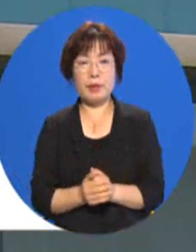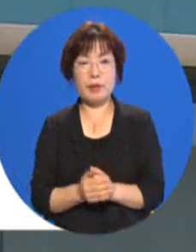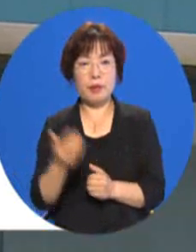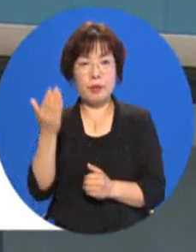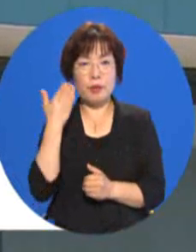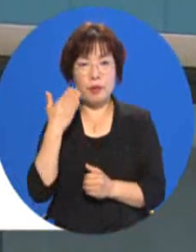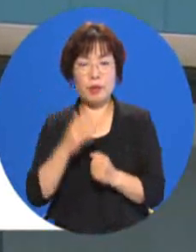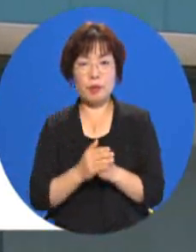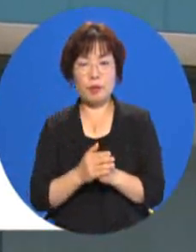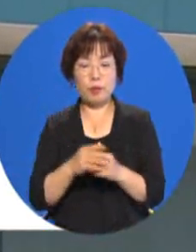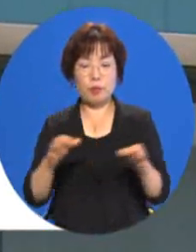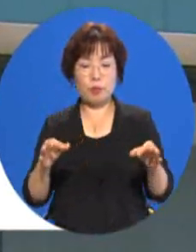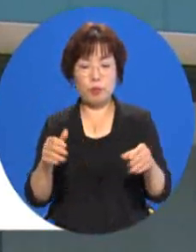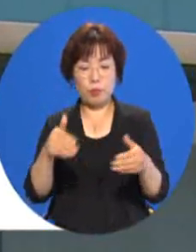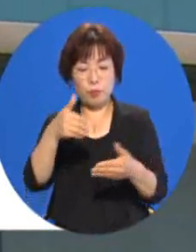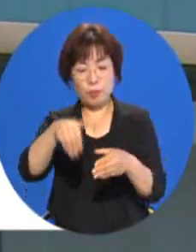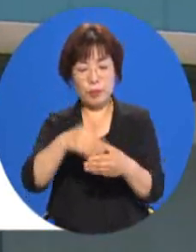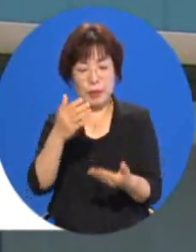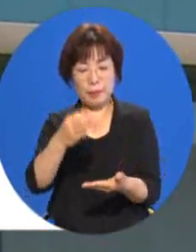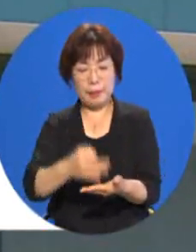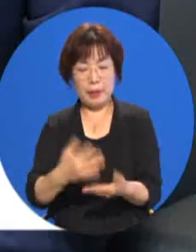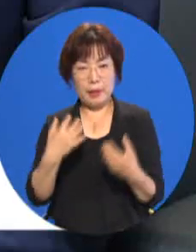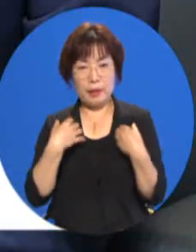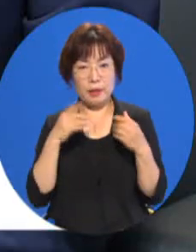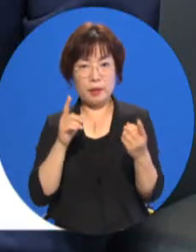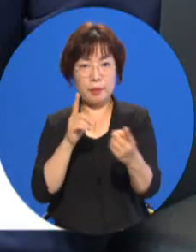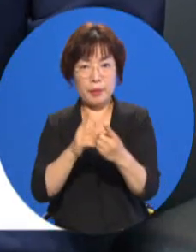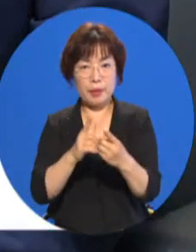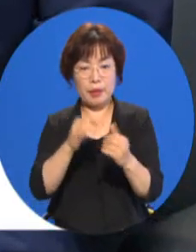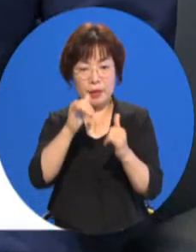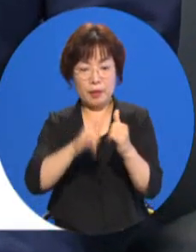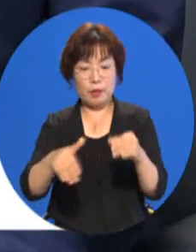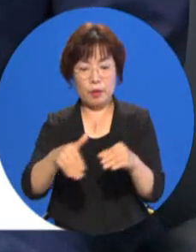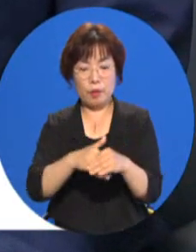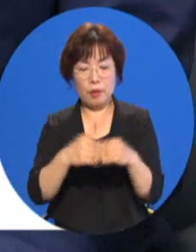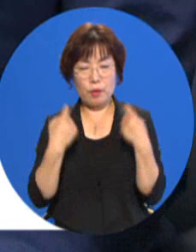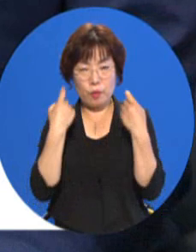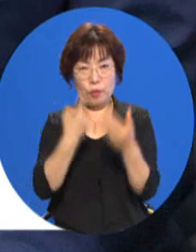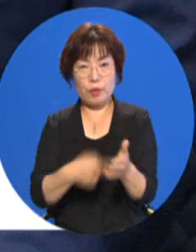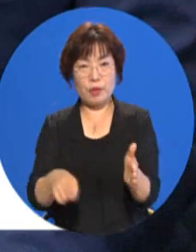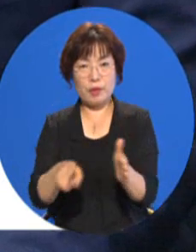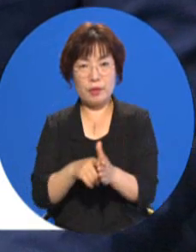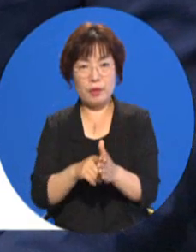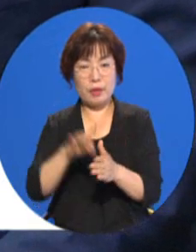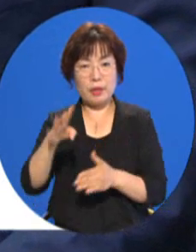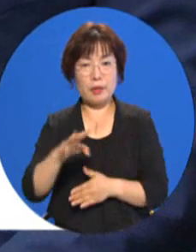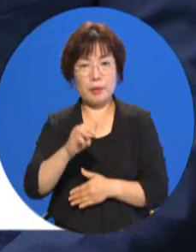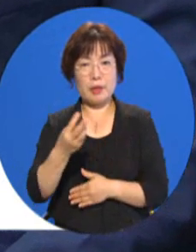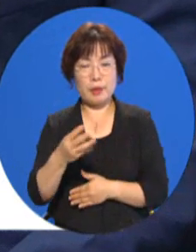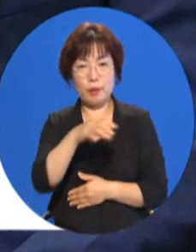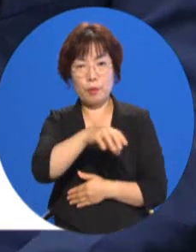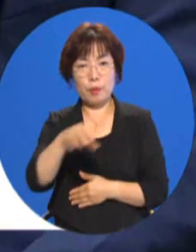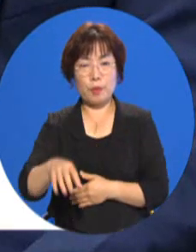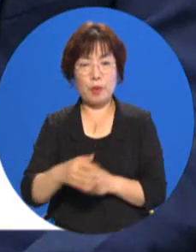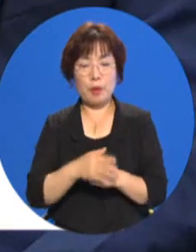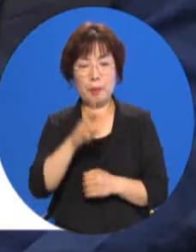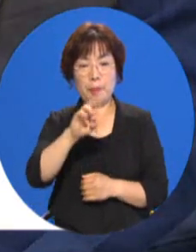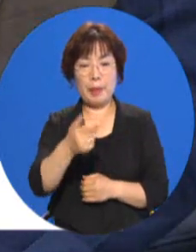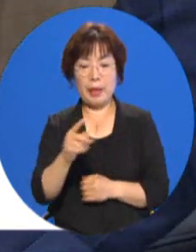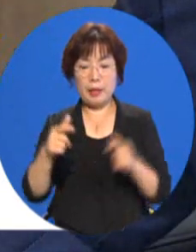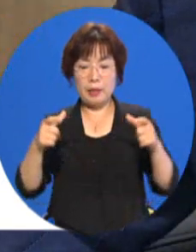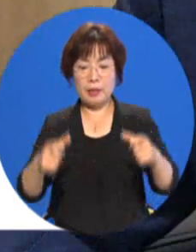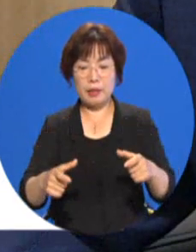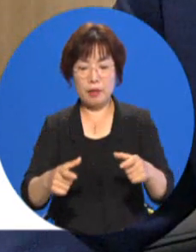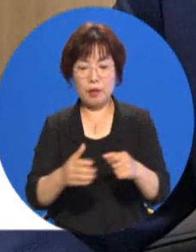최근 정재숙 문화재청장과 만난 자리에서 역사 관광 자원화를 위해 443개소의 마한 문화권